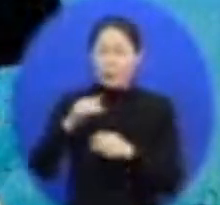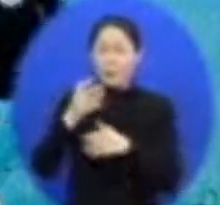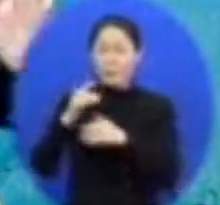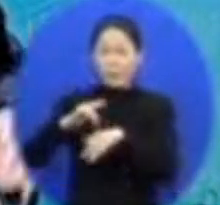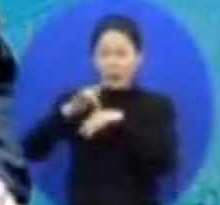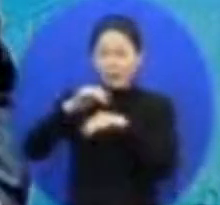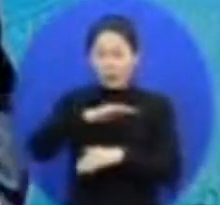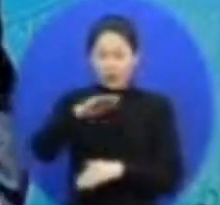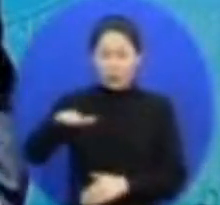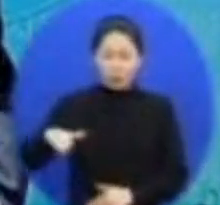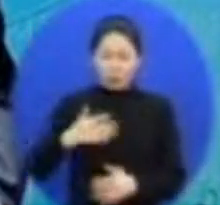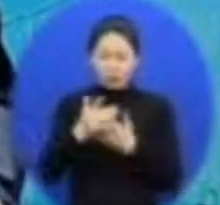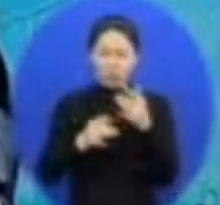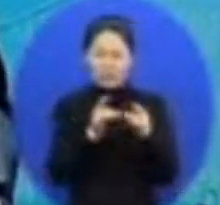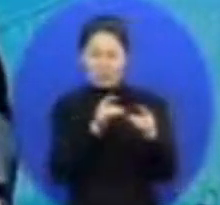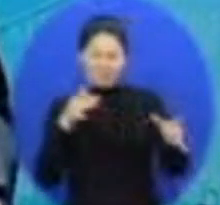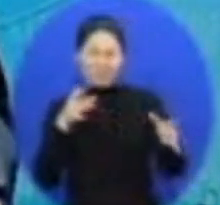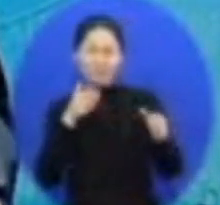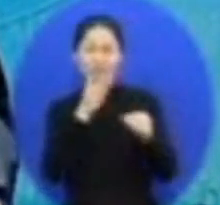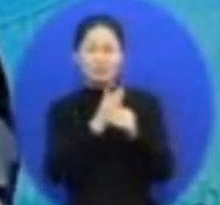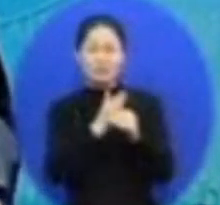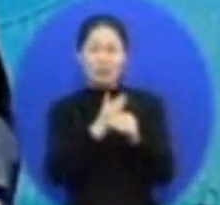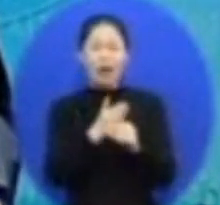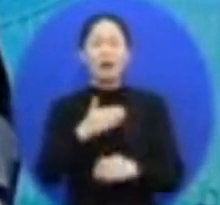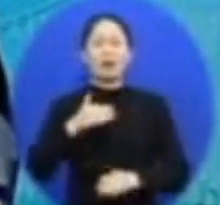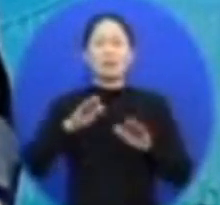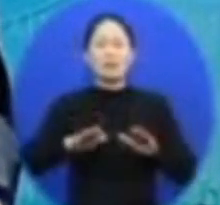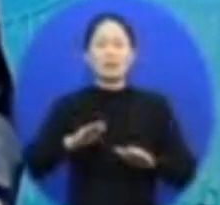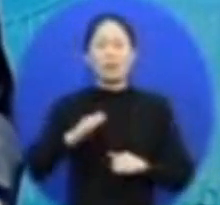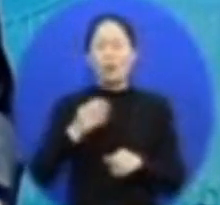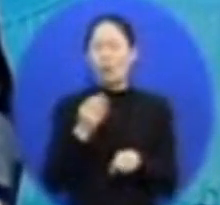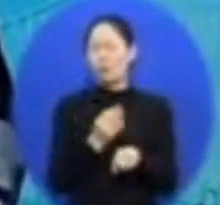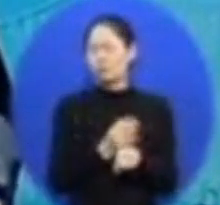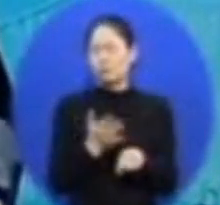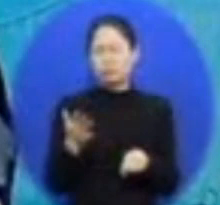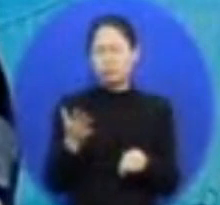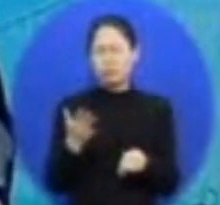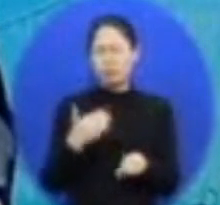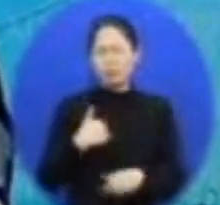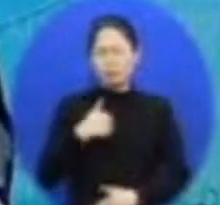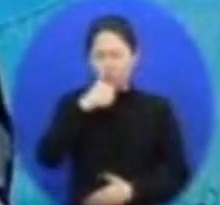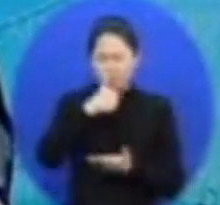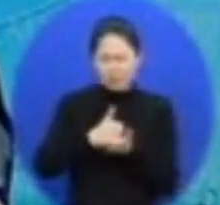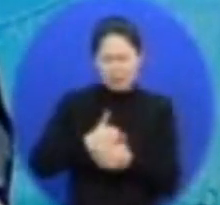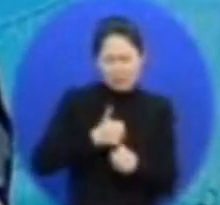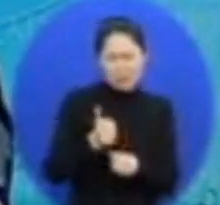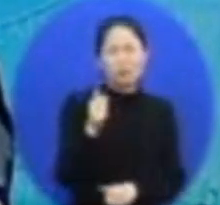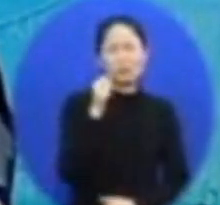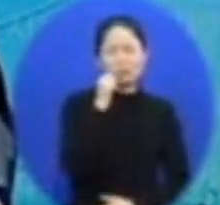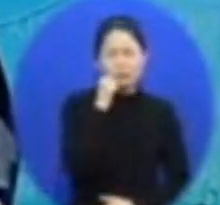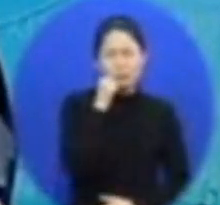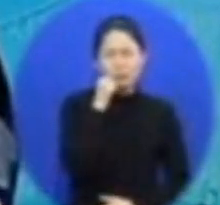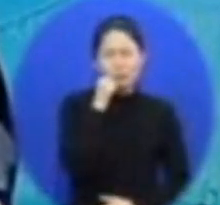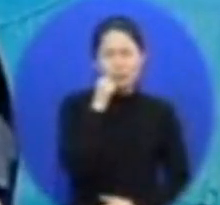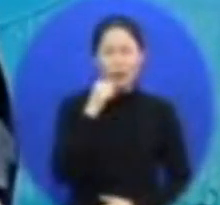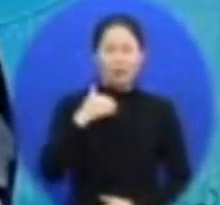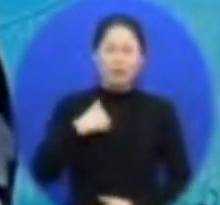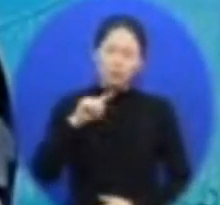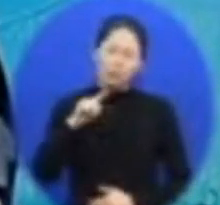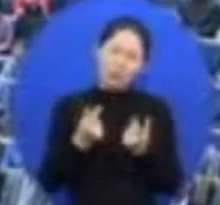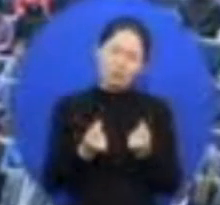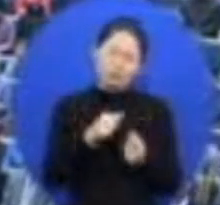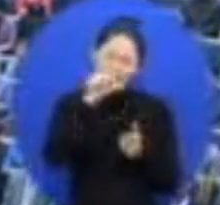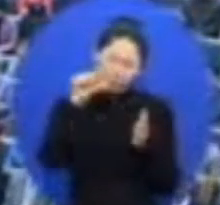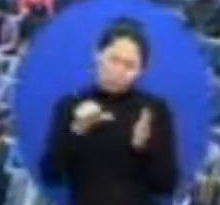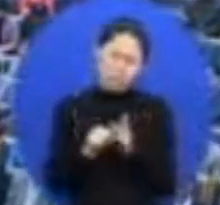여러분 중에 만약에 나나 어쩔 수가 없어 나를 나는 죄를 이길 수가 없어 그냥 나는 이렇게 그냥